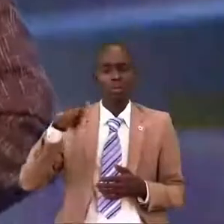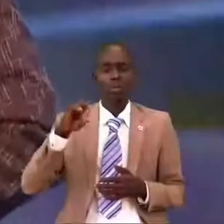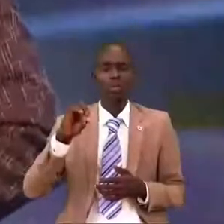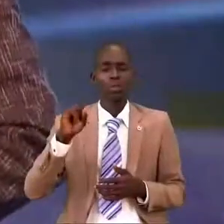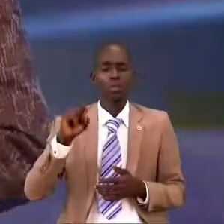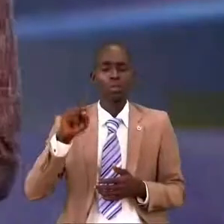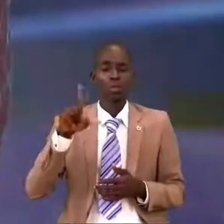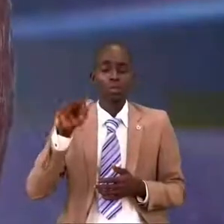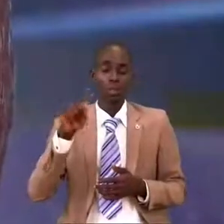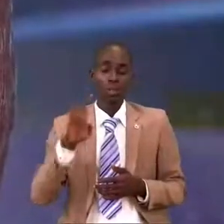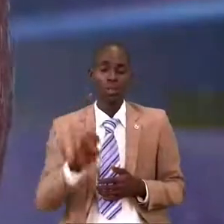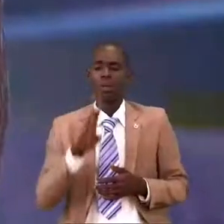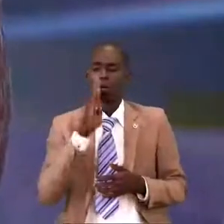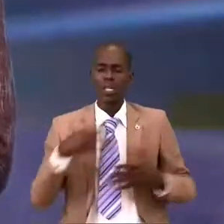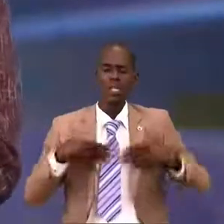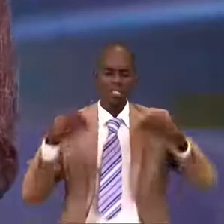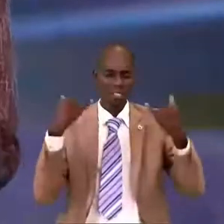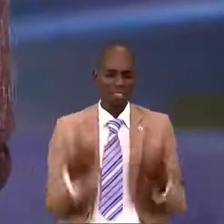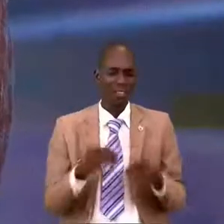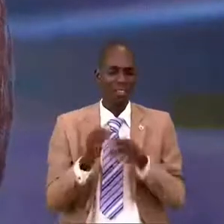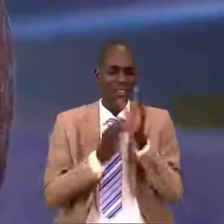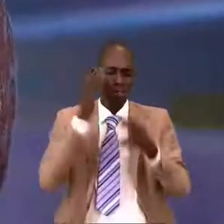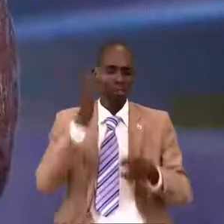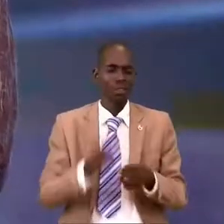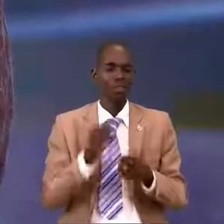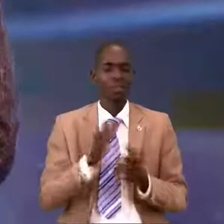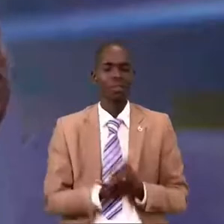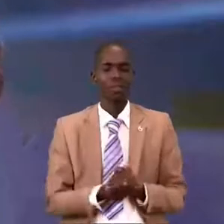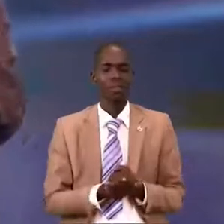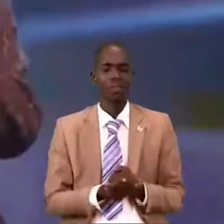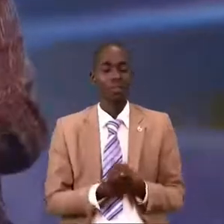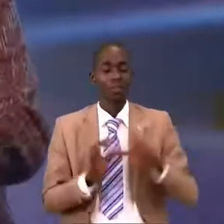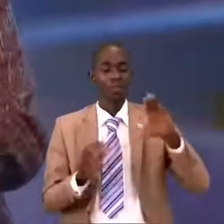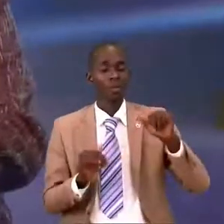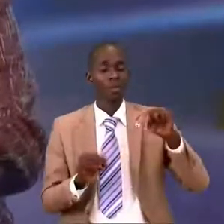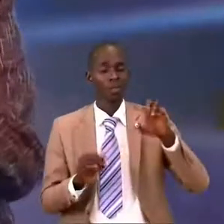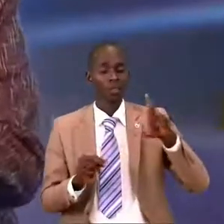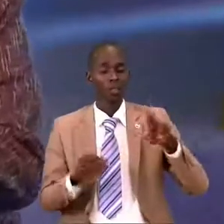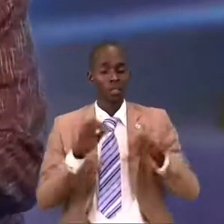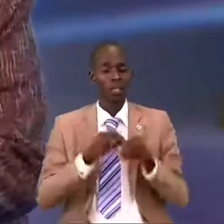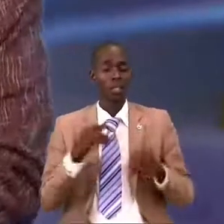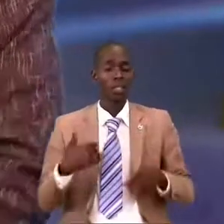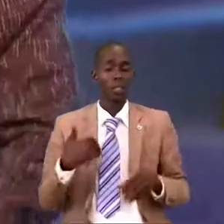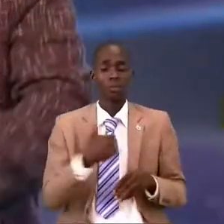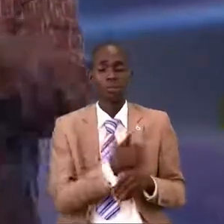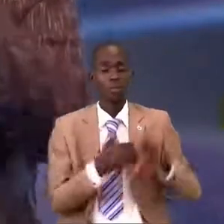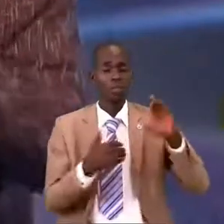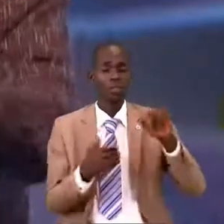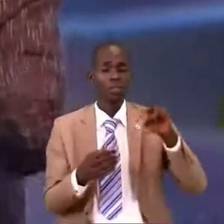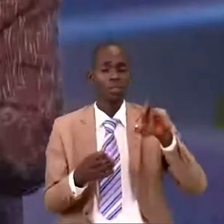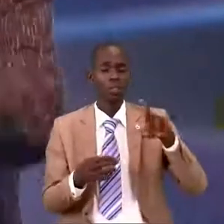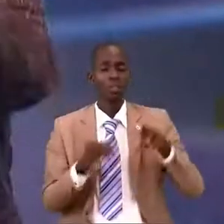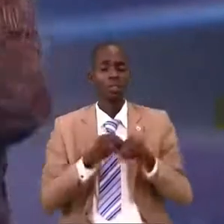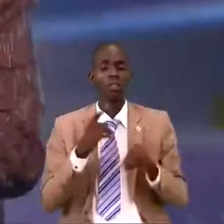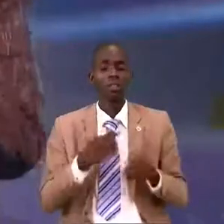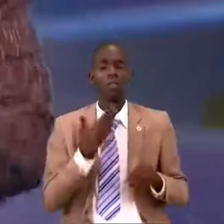Cancer du sein, cancer au niveau des poumons, cancer au niveau du foie, cancer n'importe